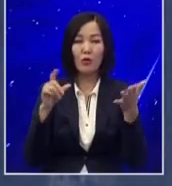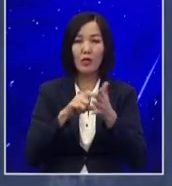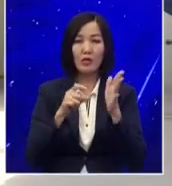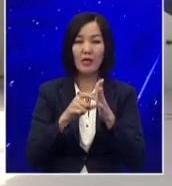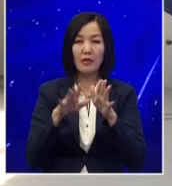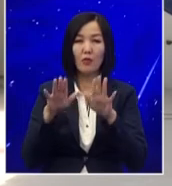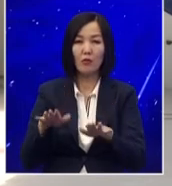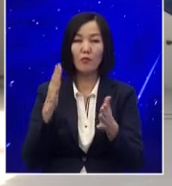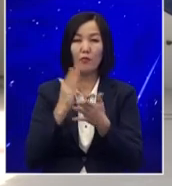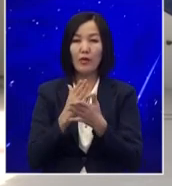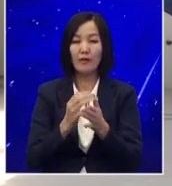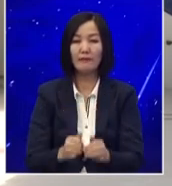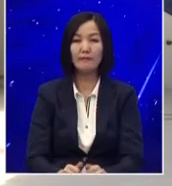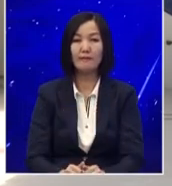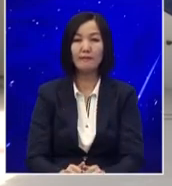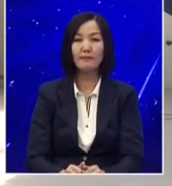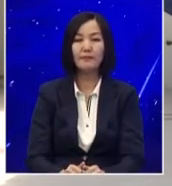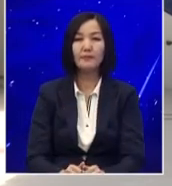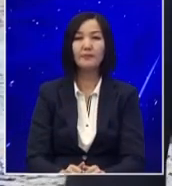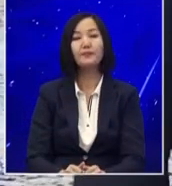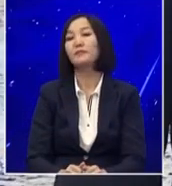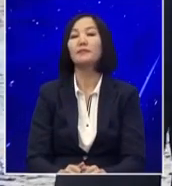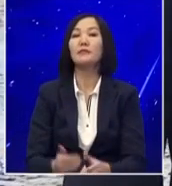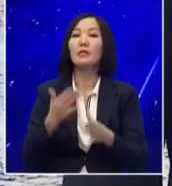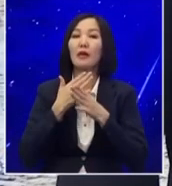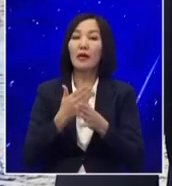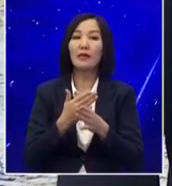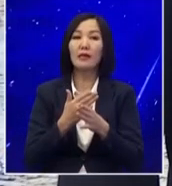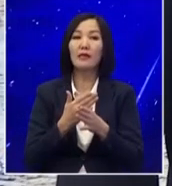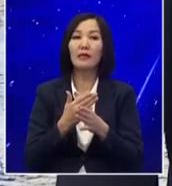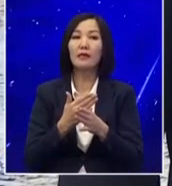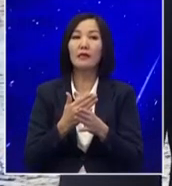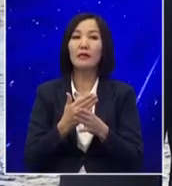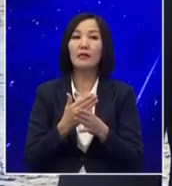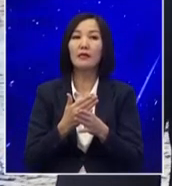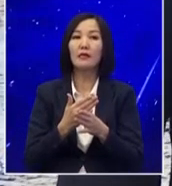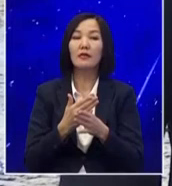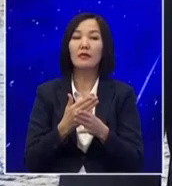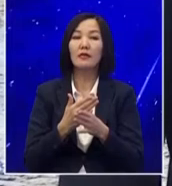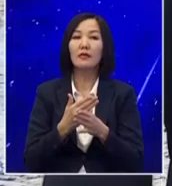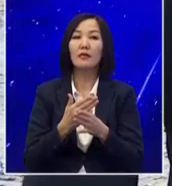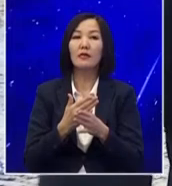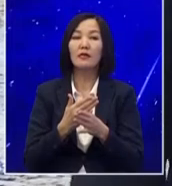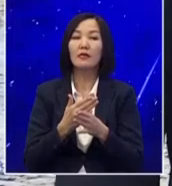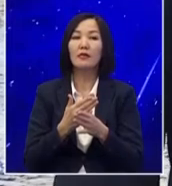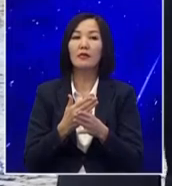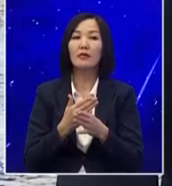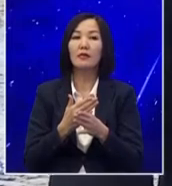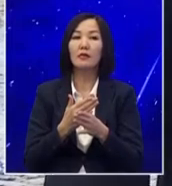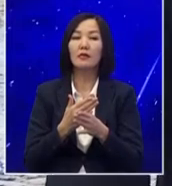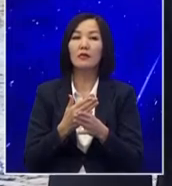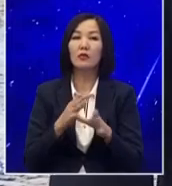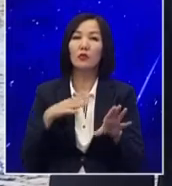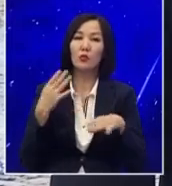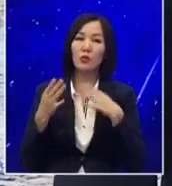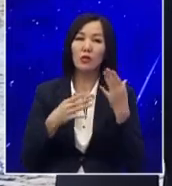ол қарастылған болады. Жасанды жартас арқылы бізде Тритон бірлестігі бар, сол кісілер айналысады